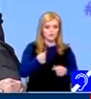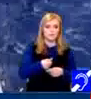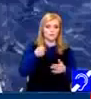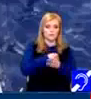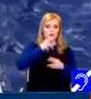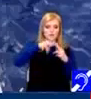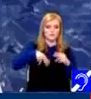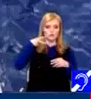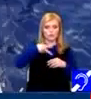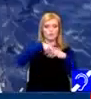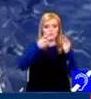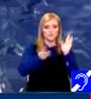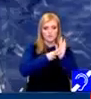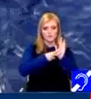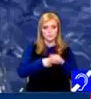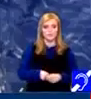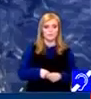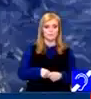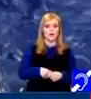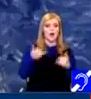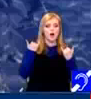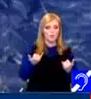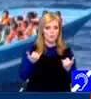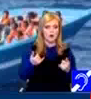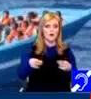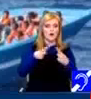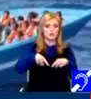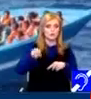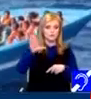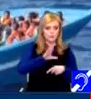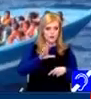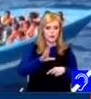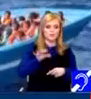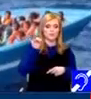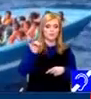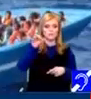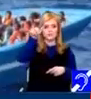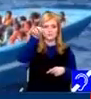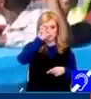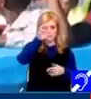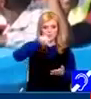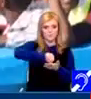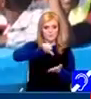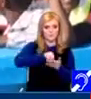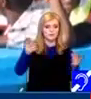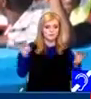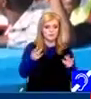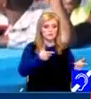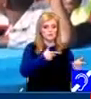by the end of 2017. Now, the Union and its member